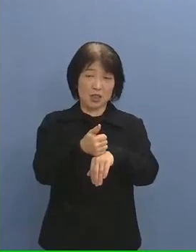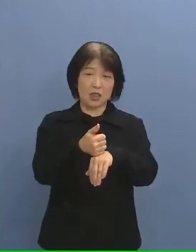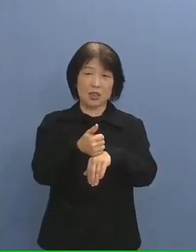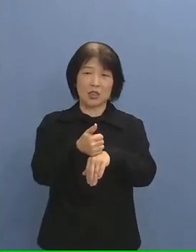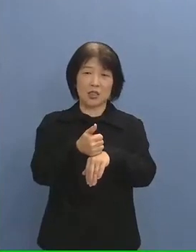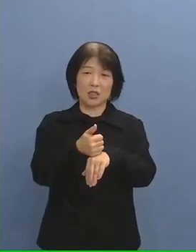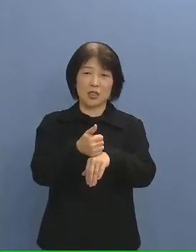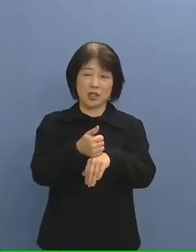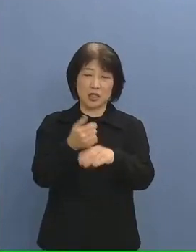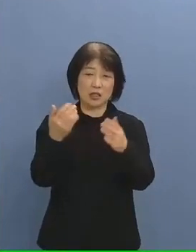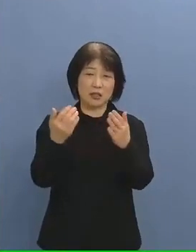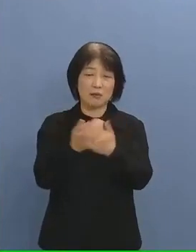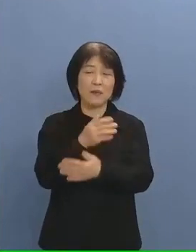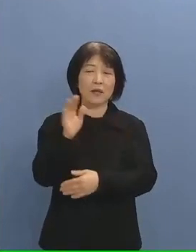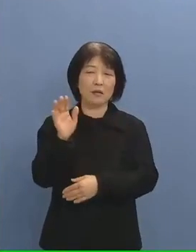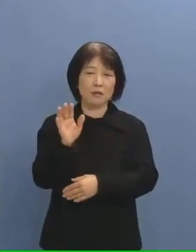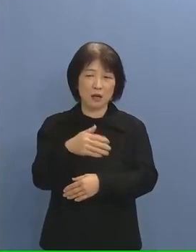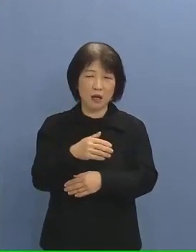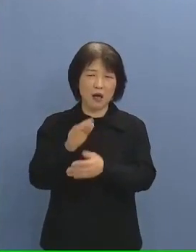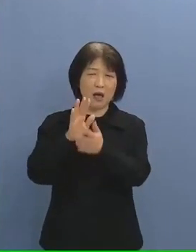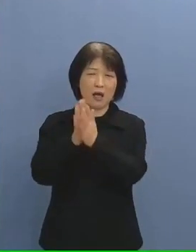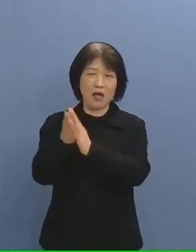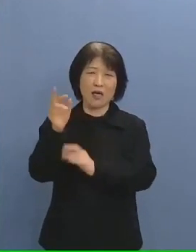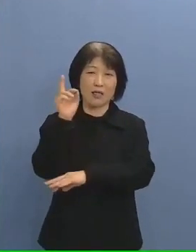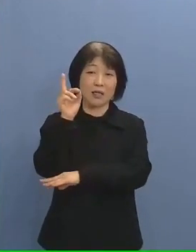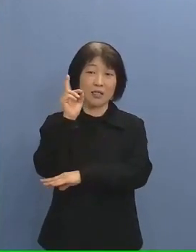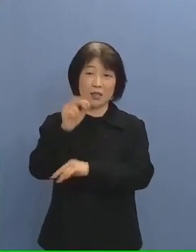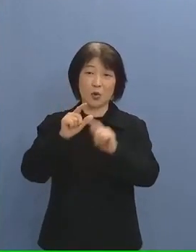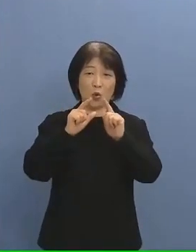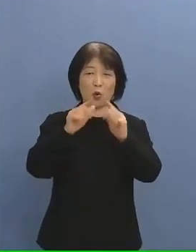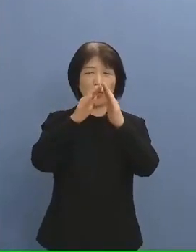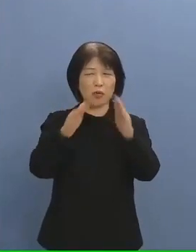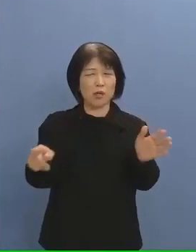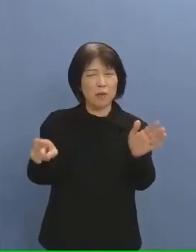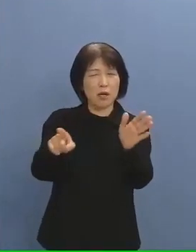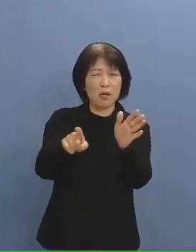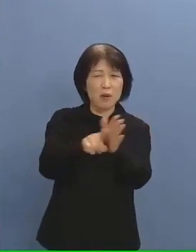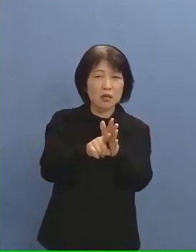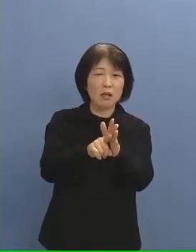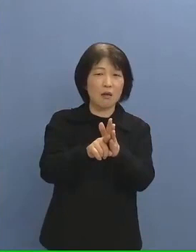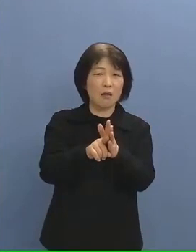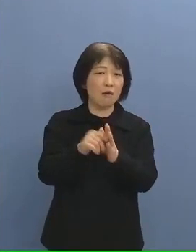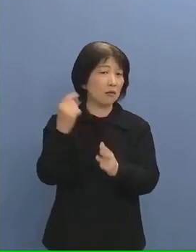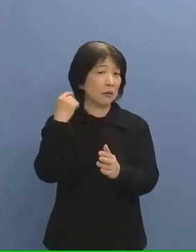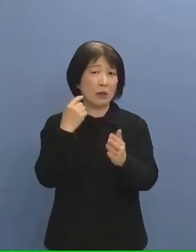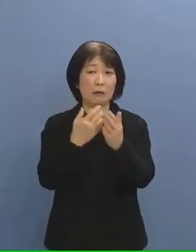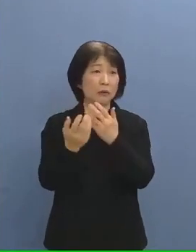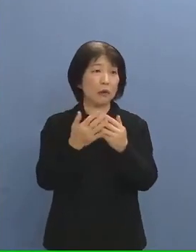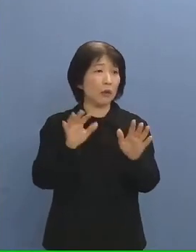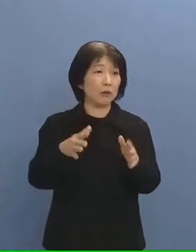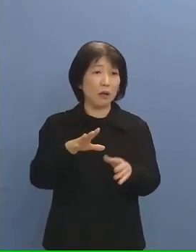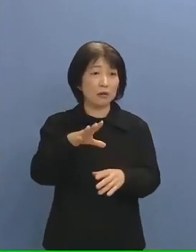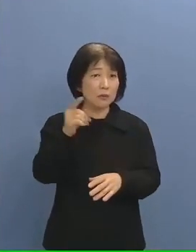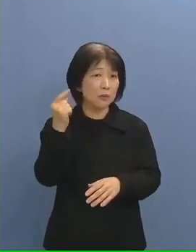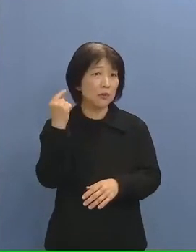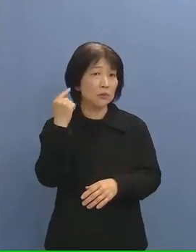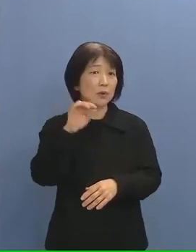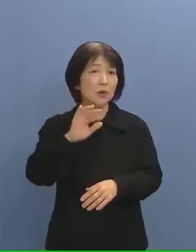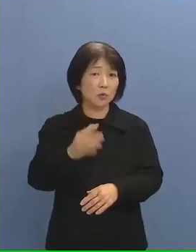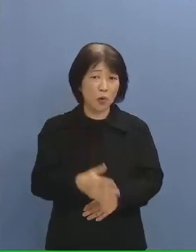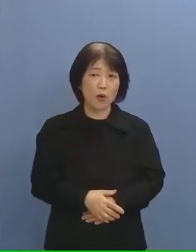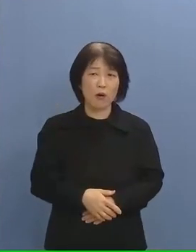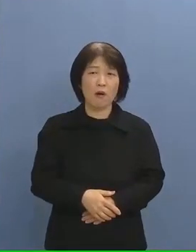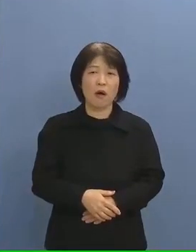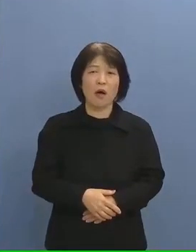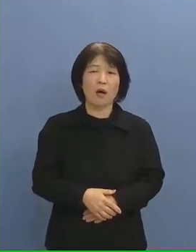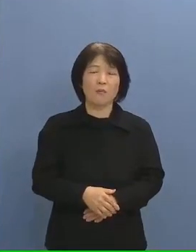経ちますけれども、その県政報告会を開かれたというのはこれまで聞いたことがありませんでした。初めてに当たるのかなと思うんですけれども、その事実確認